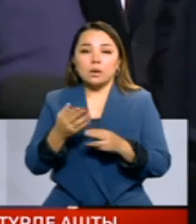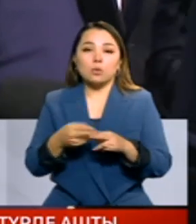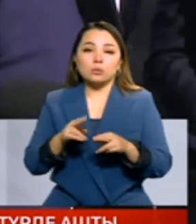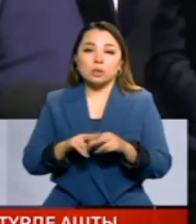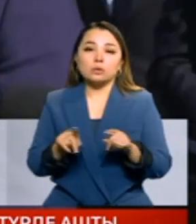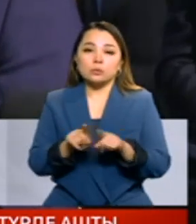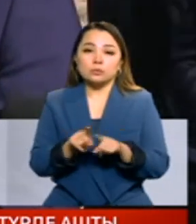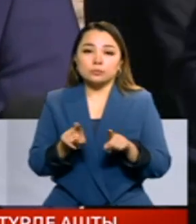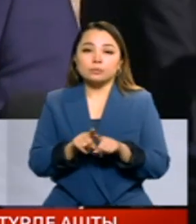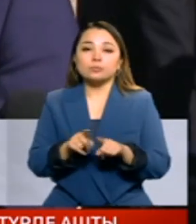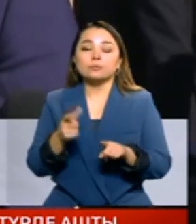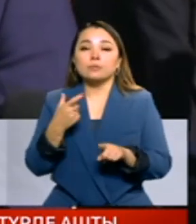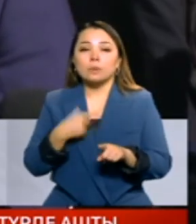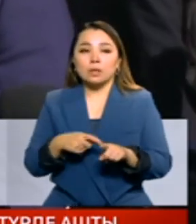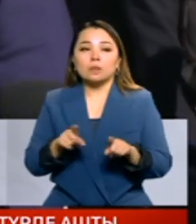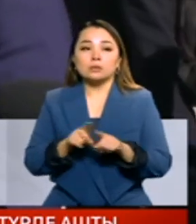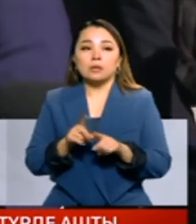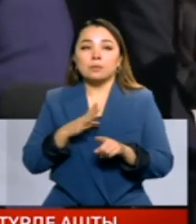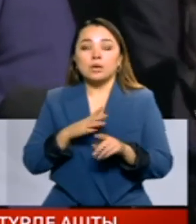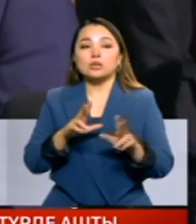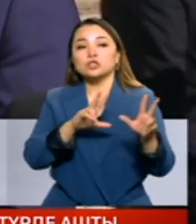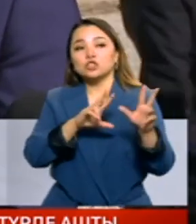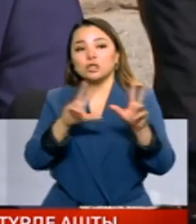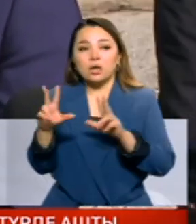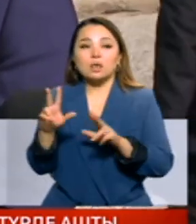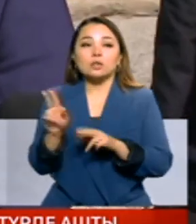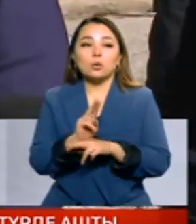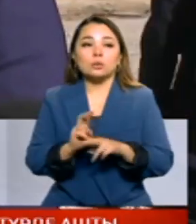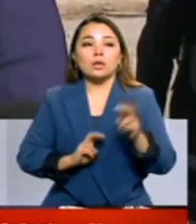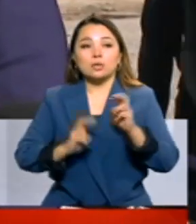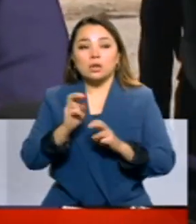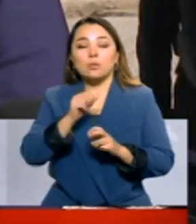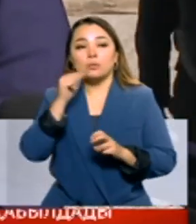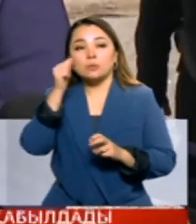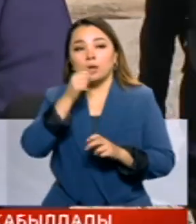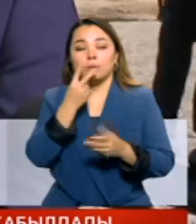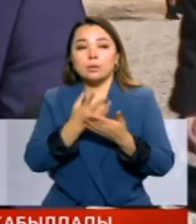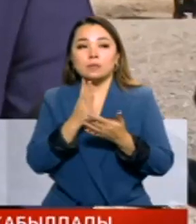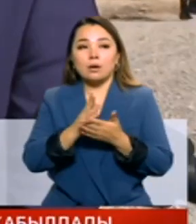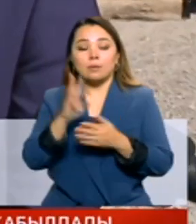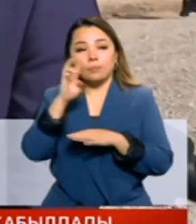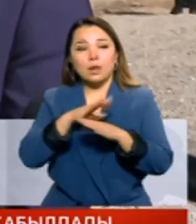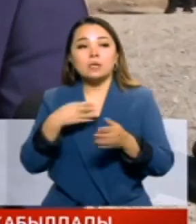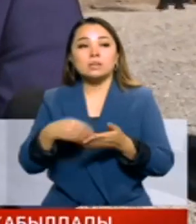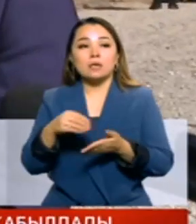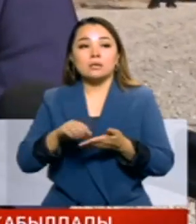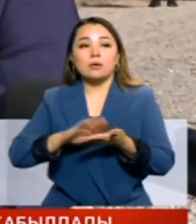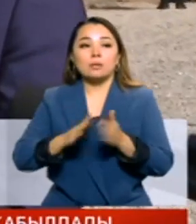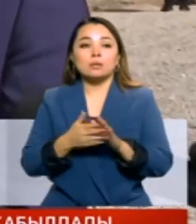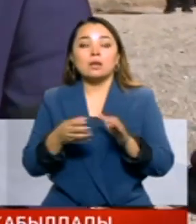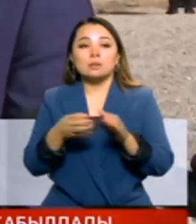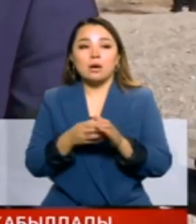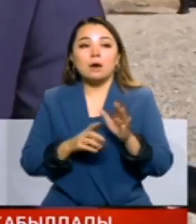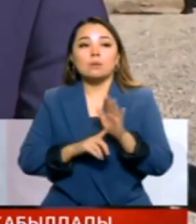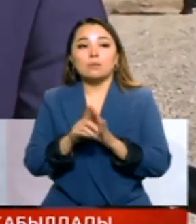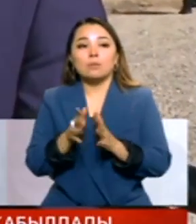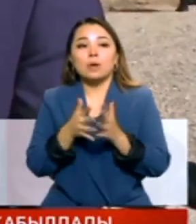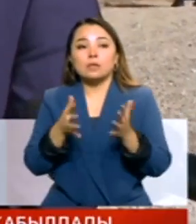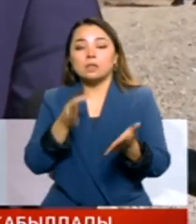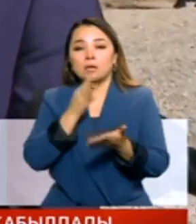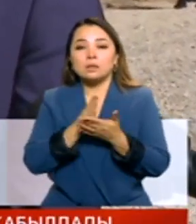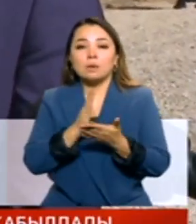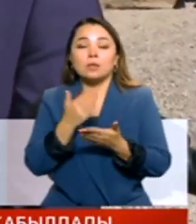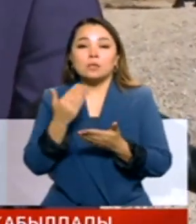үстіне біз жиһаз өндірісін былтырғыдан бастап мемлекеттік сатып алуда басымдық беріп отырмыз